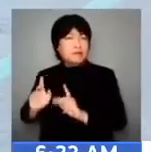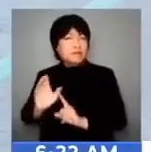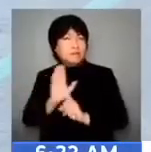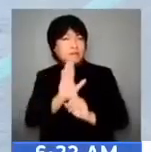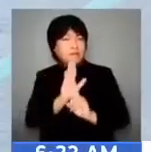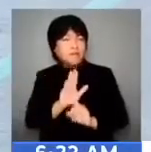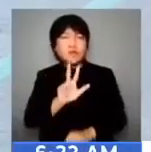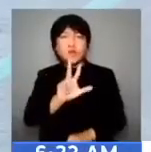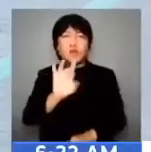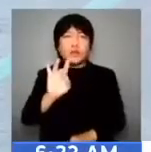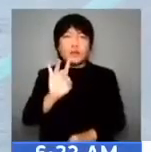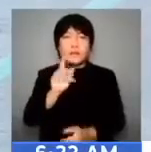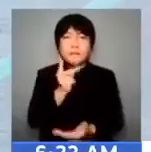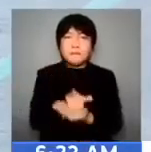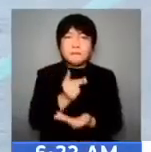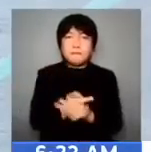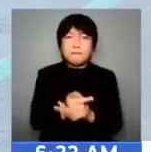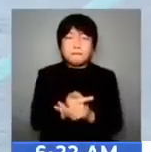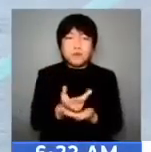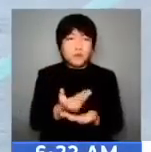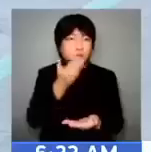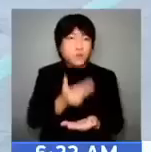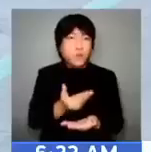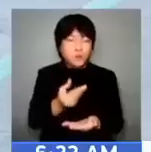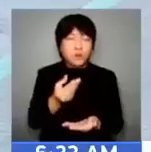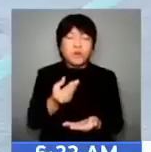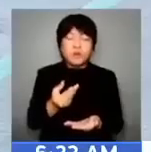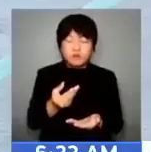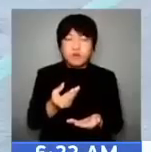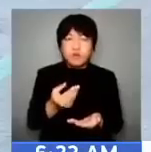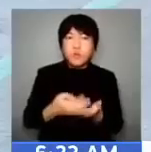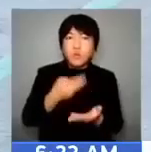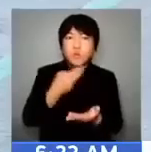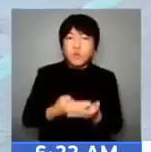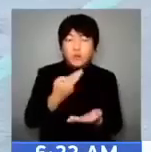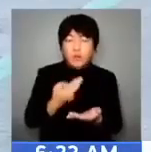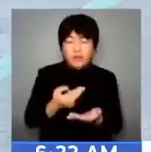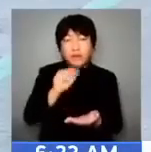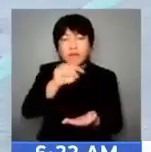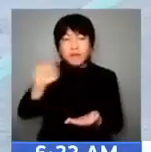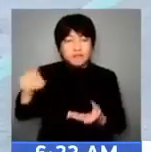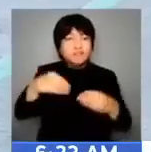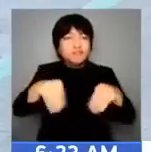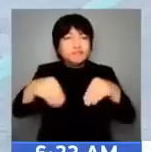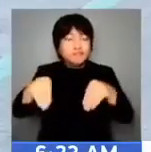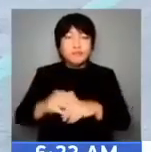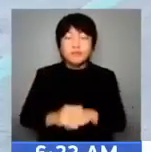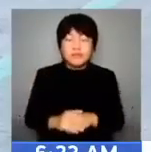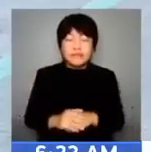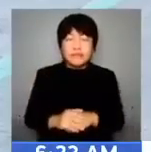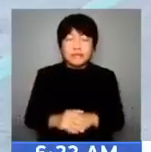na sa ilang piling pamilihan. At bagay na ikinatuwa naman ng mga mamimili, lalo pa